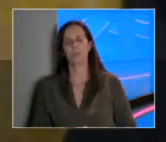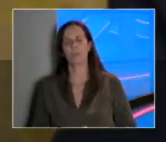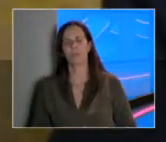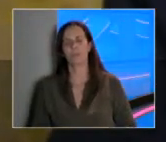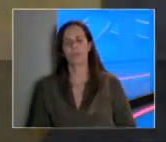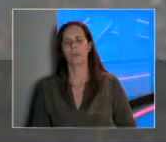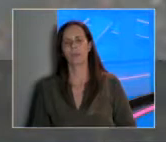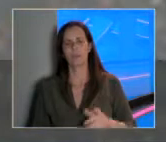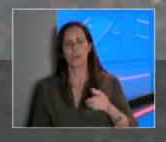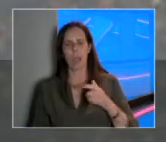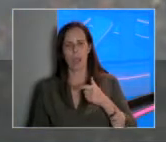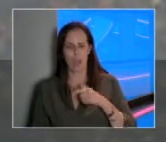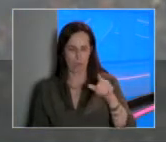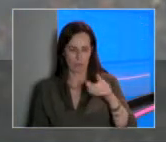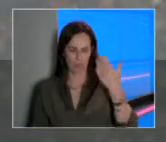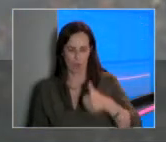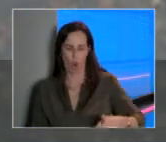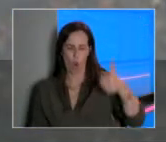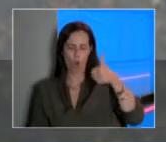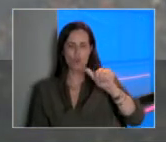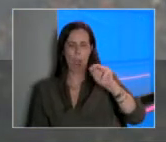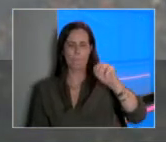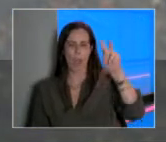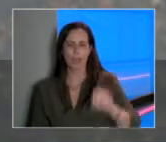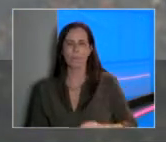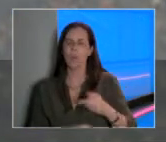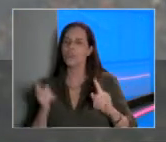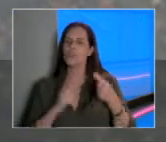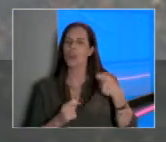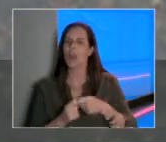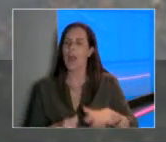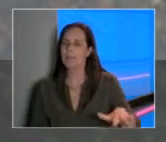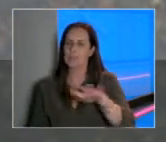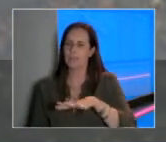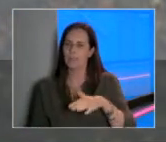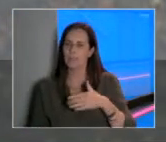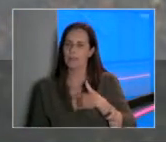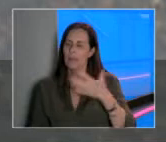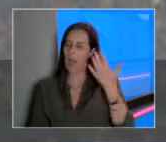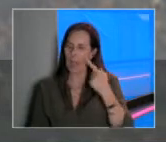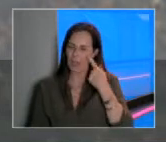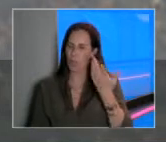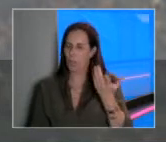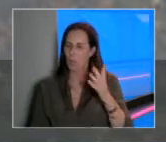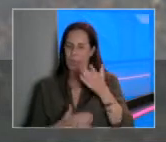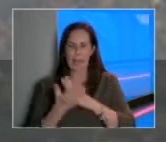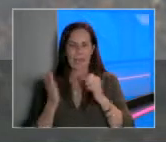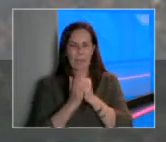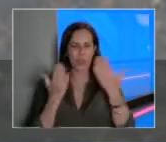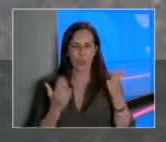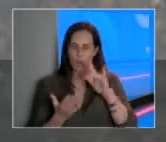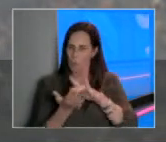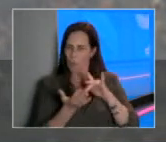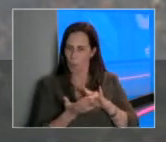רוצה חוזר אליך, אני מנצל את אותך ראש אמן לשעבר, במה שקורה בזירה. ראינו כותרות בחלק מהעיתונים